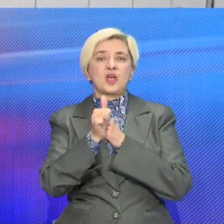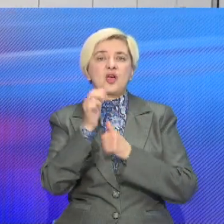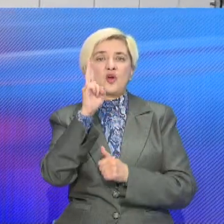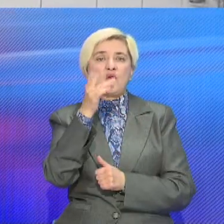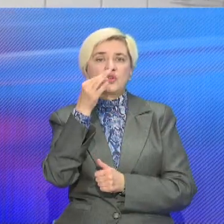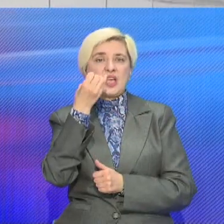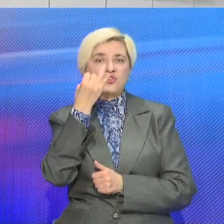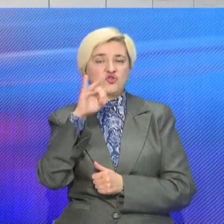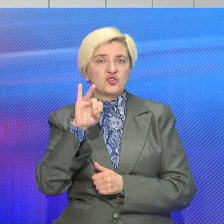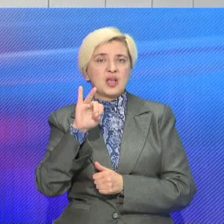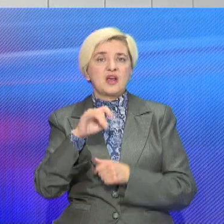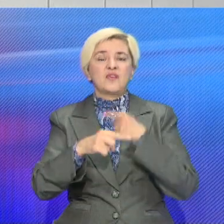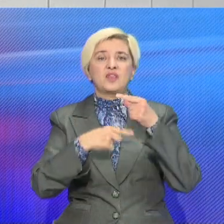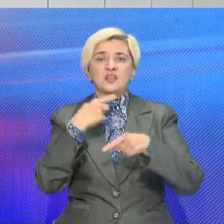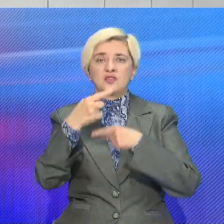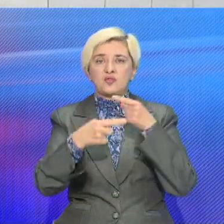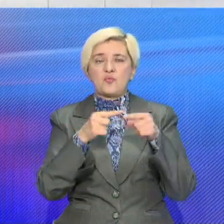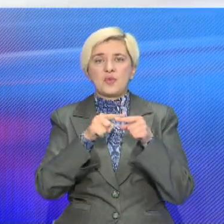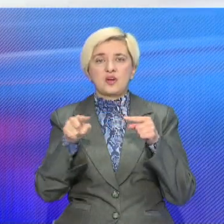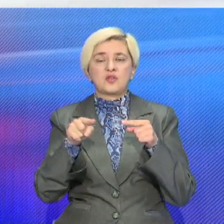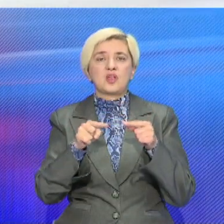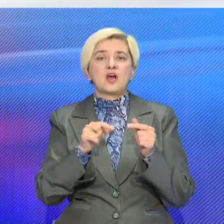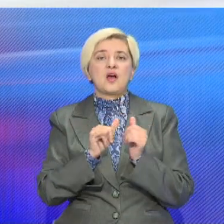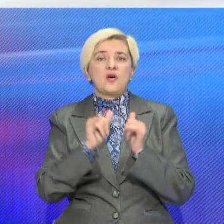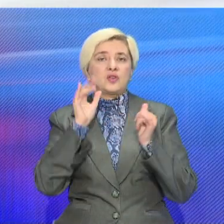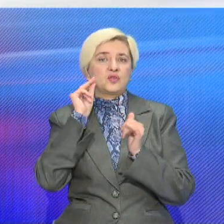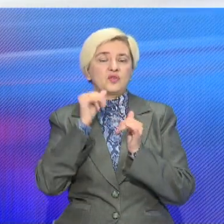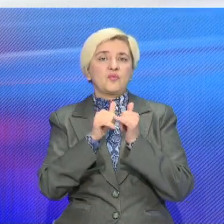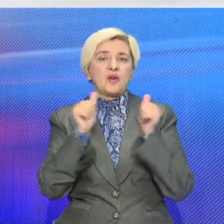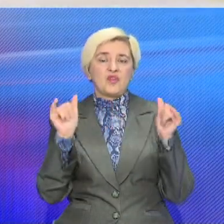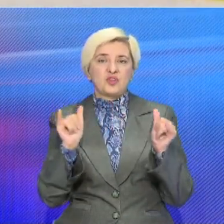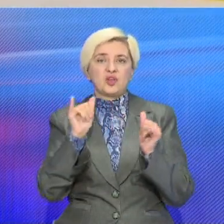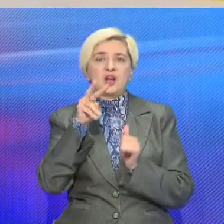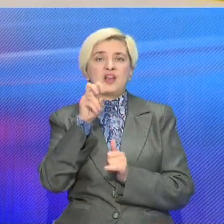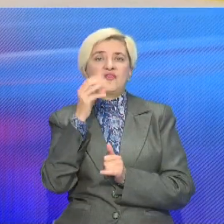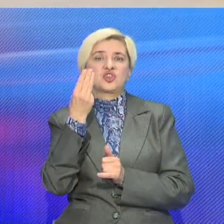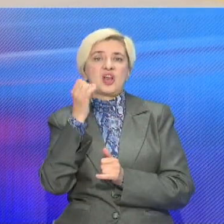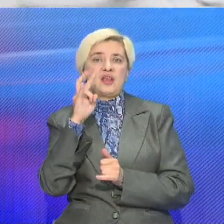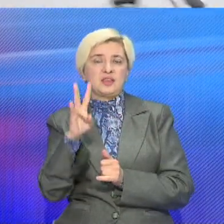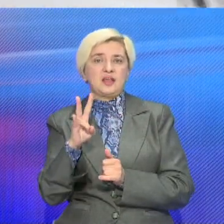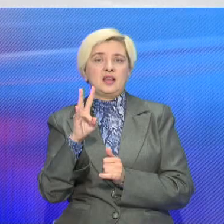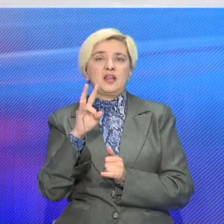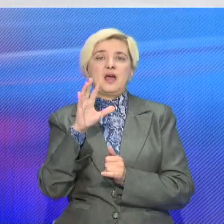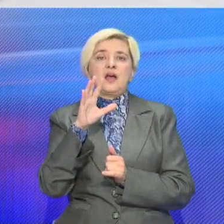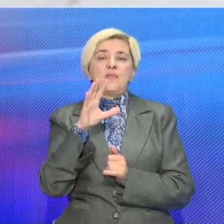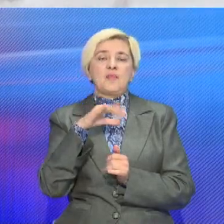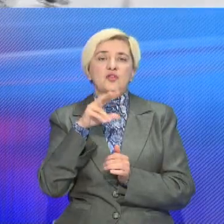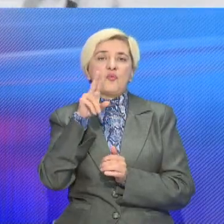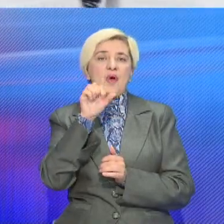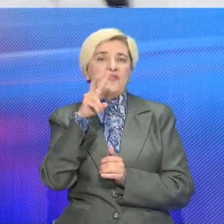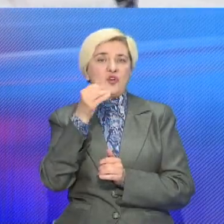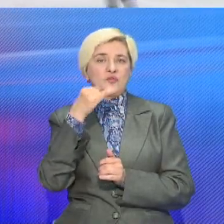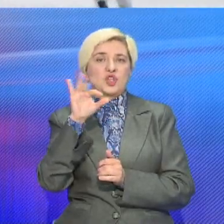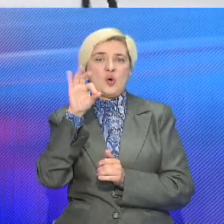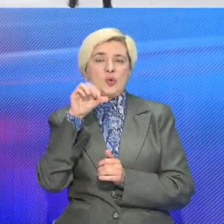Казячы. У наступным перыядзе адрыў павялічыў Артём Ляўша. У заключным адрэзку матча Уладзіслаў Паўлоўскі і Артём Осіпаў